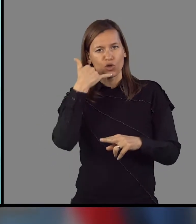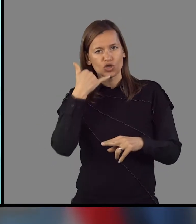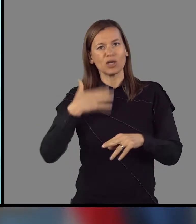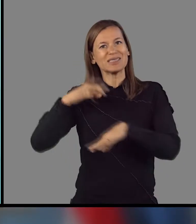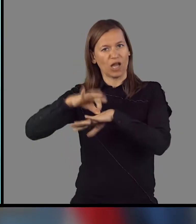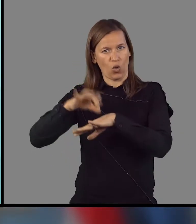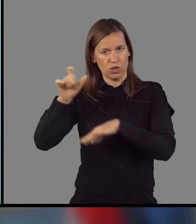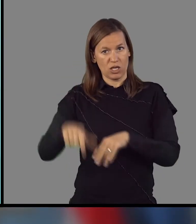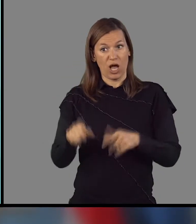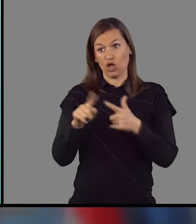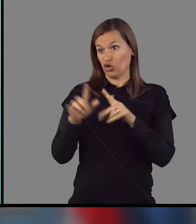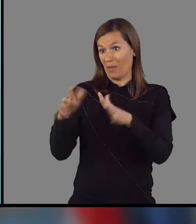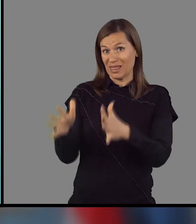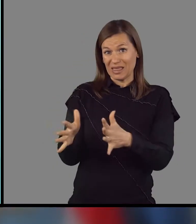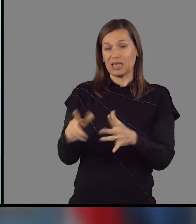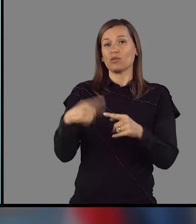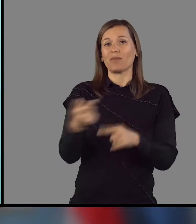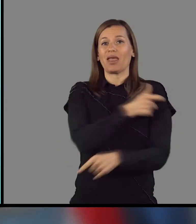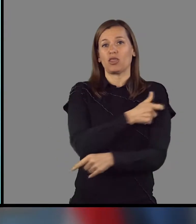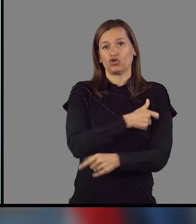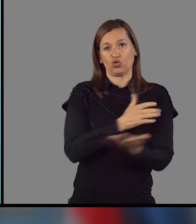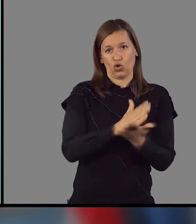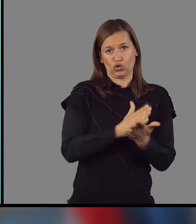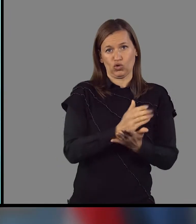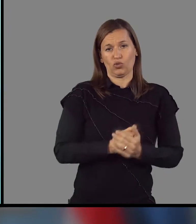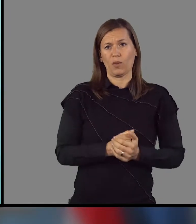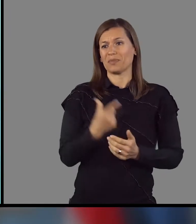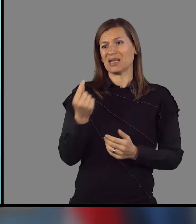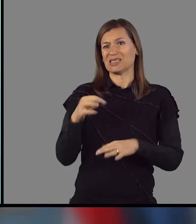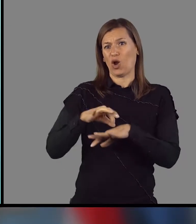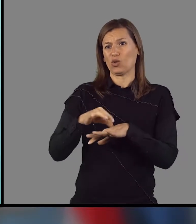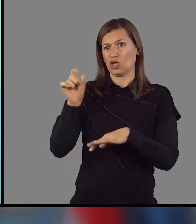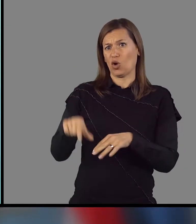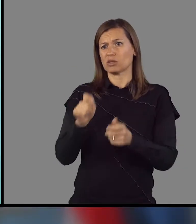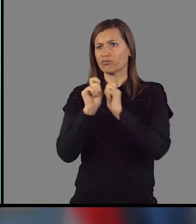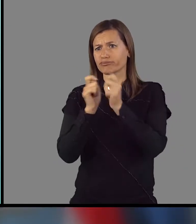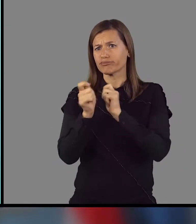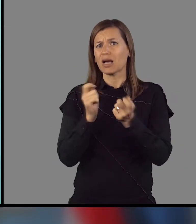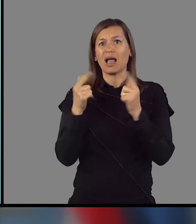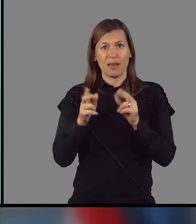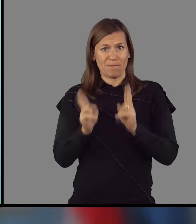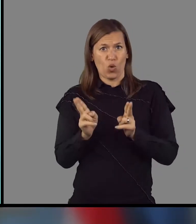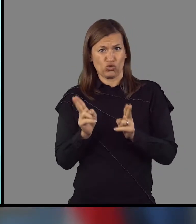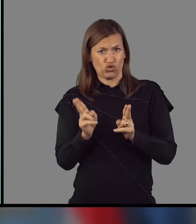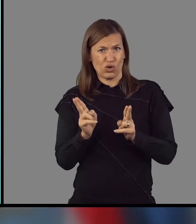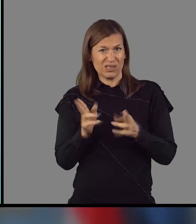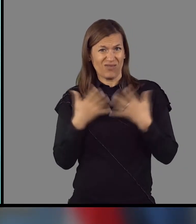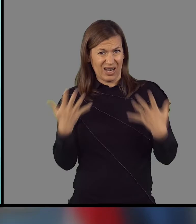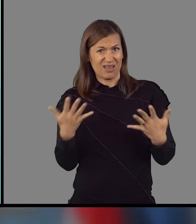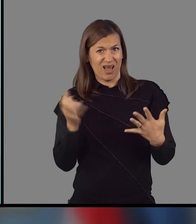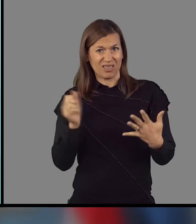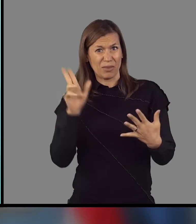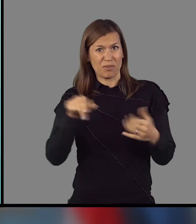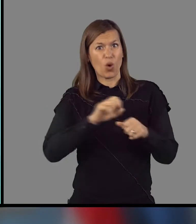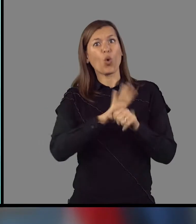v primeru, da ga ni, pa dežurno službo. Z zdravnikom se posvetuje o tem, ali je verjetnost velika, da bi